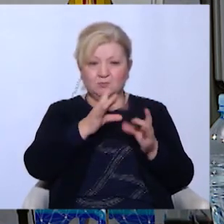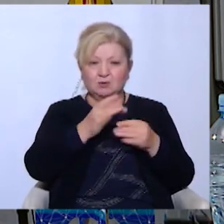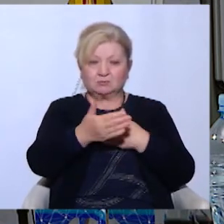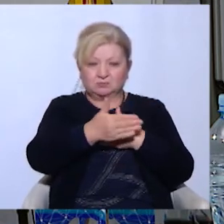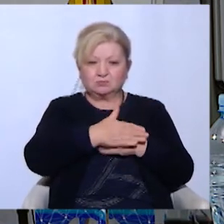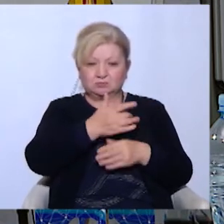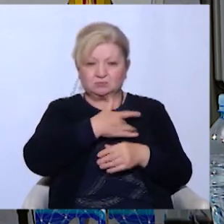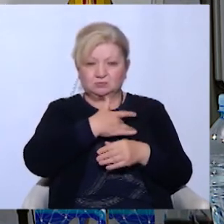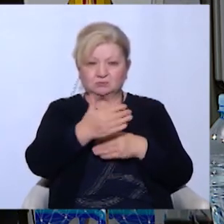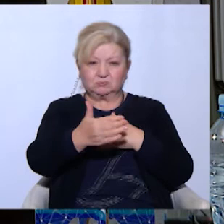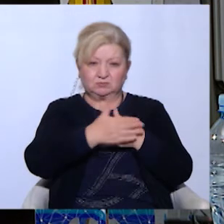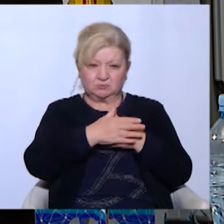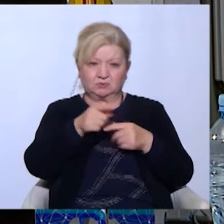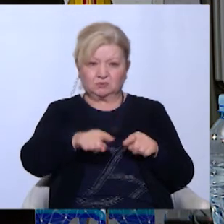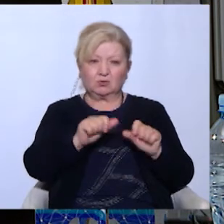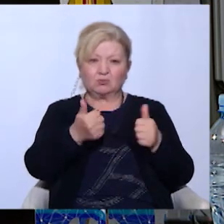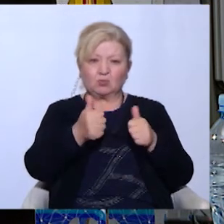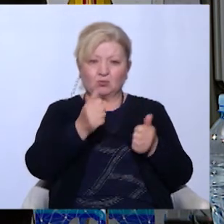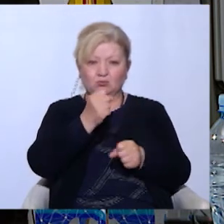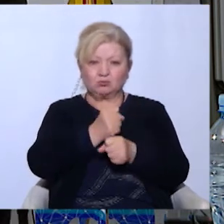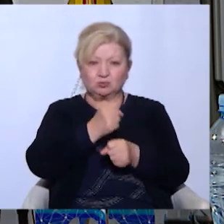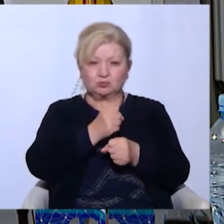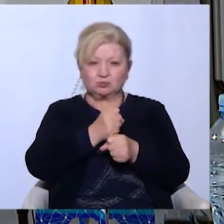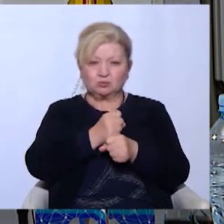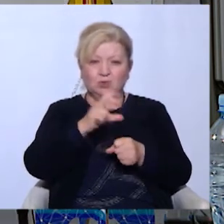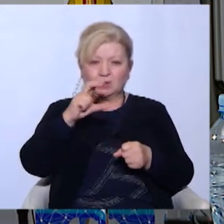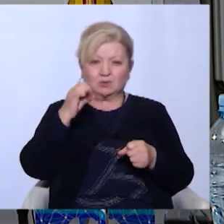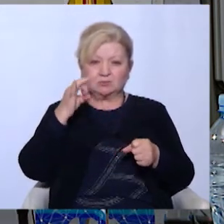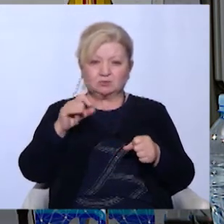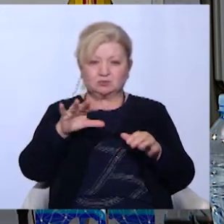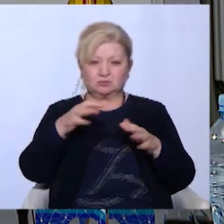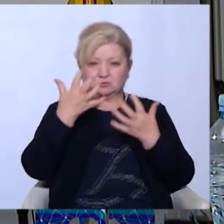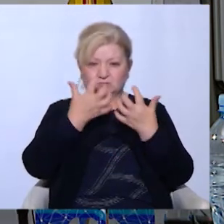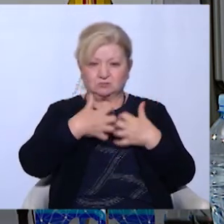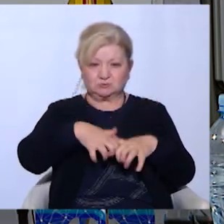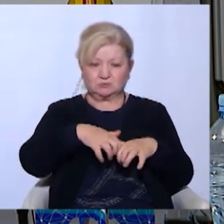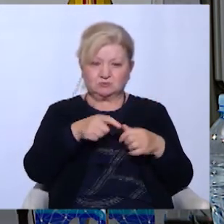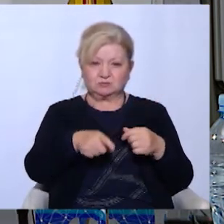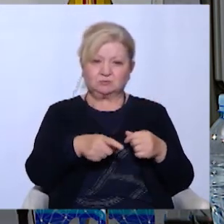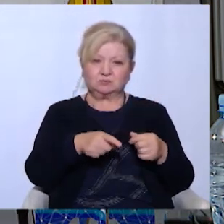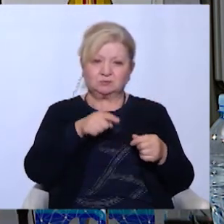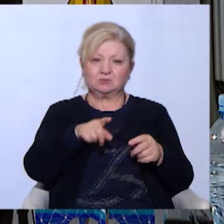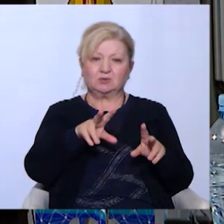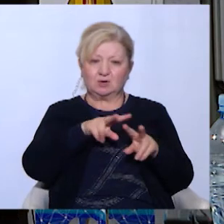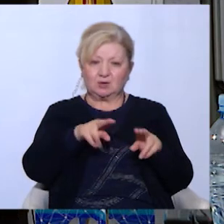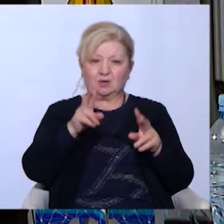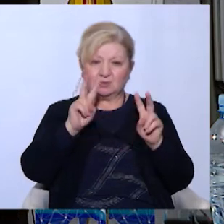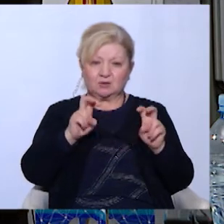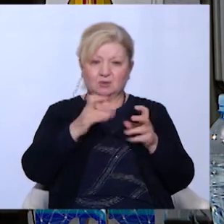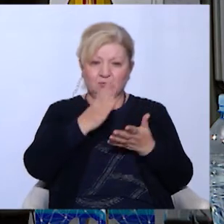მაგრამ დაახლოებით მაინც გავერკვიეთ, როგორ ფუნქციონირებს ბიჯური ძრავა. ისევ ის თემა,